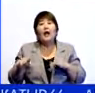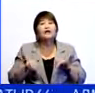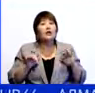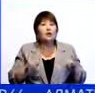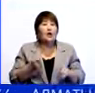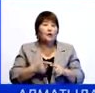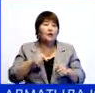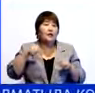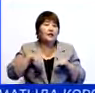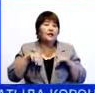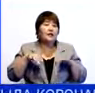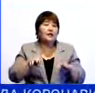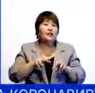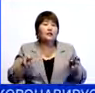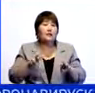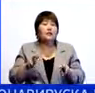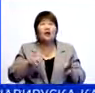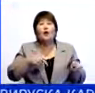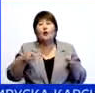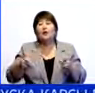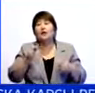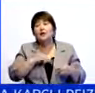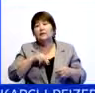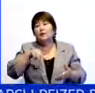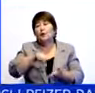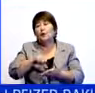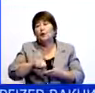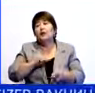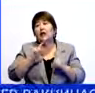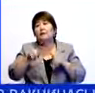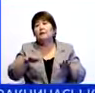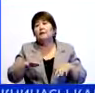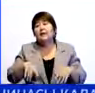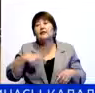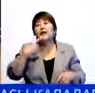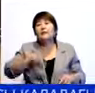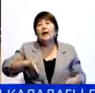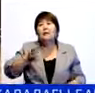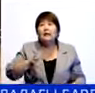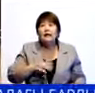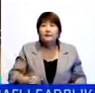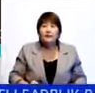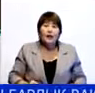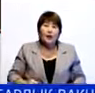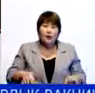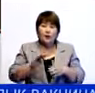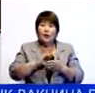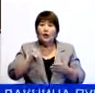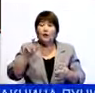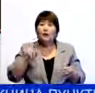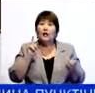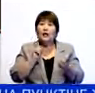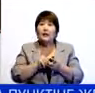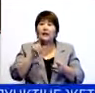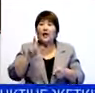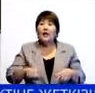жүруде. Бұл туралы Ішкі істер министрлігі көші-қон қызметі комитетінің өкілдері брифинг барысында мәлімдеді. Сондай-ақ журналистермен